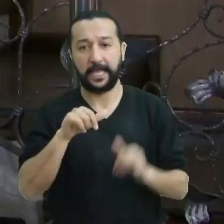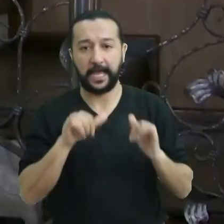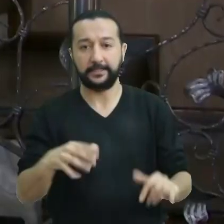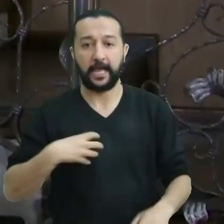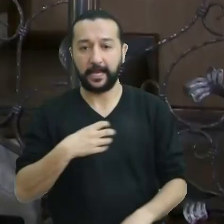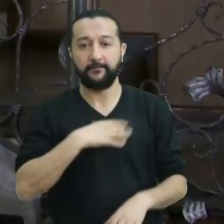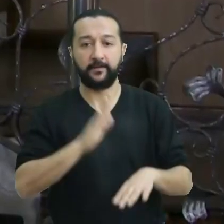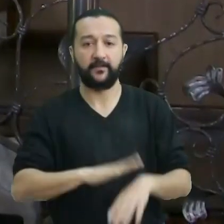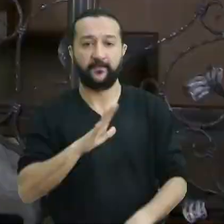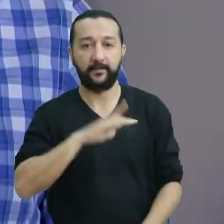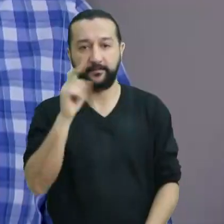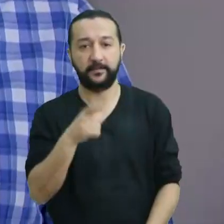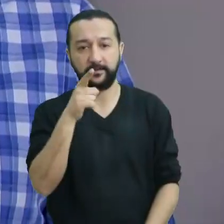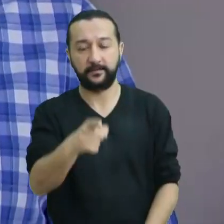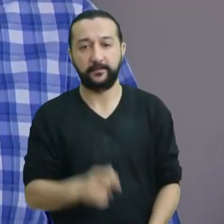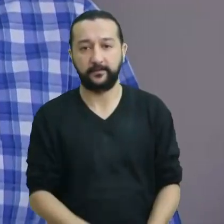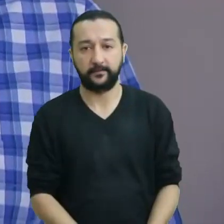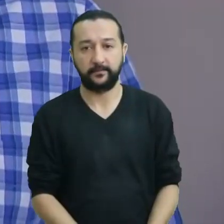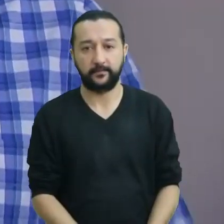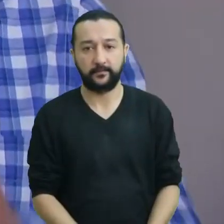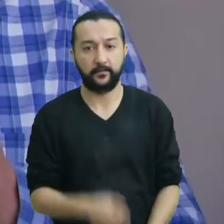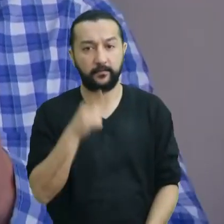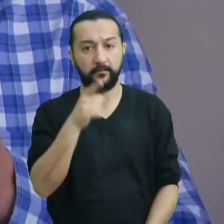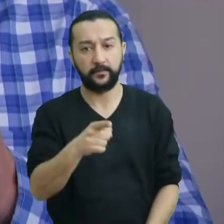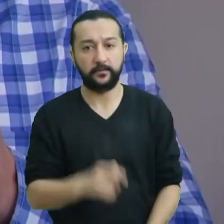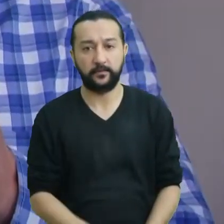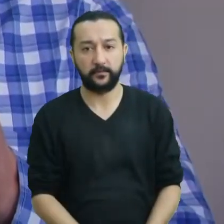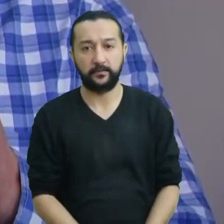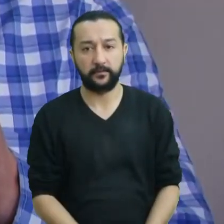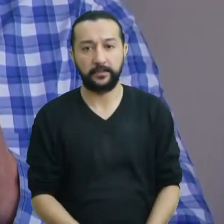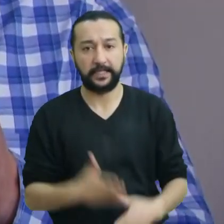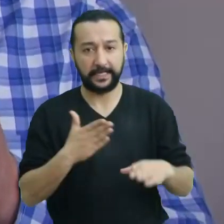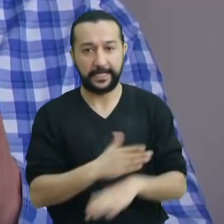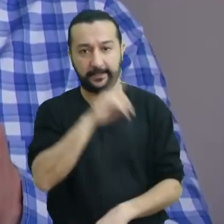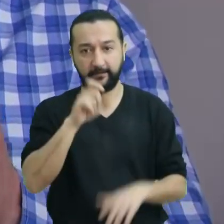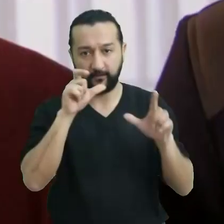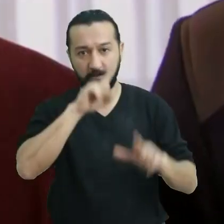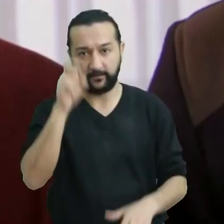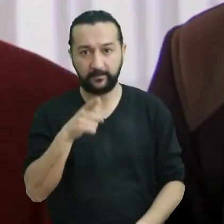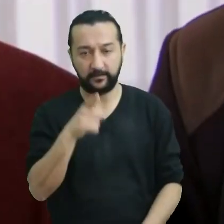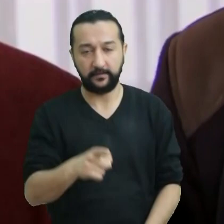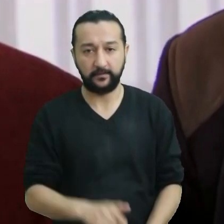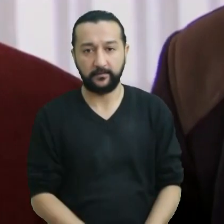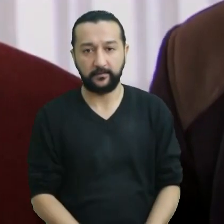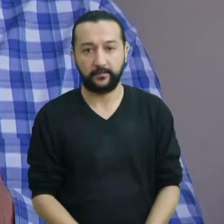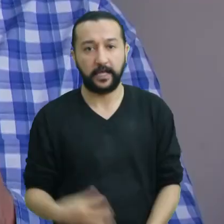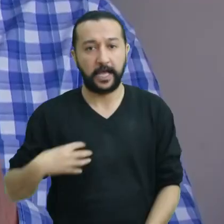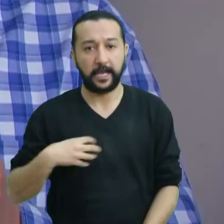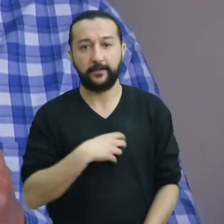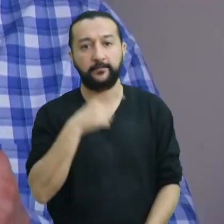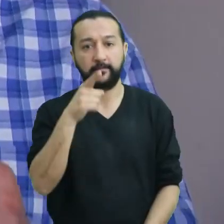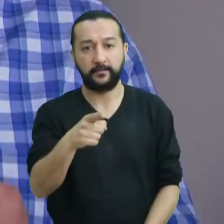Aynısından Anişkom'da da varmış. Bu gerçek fotoğraf.